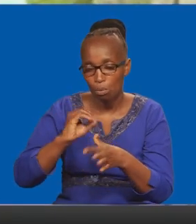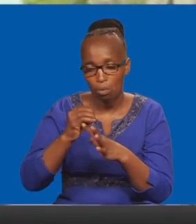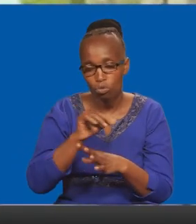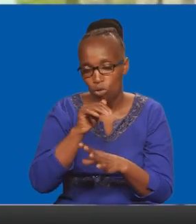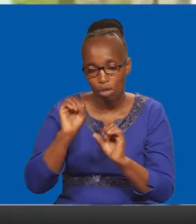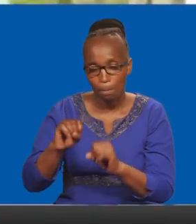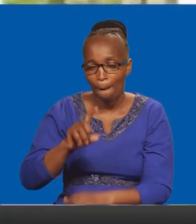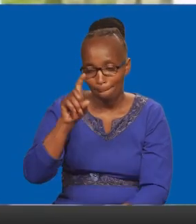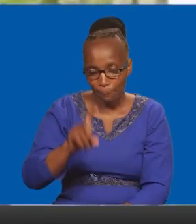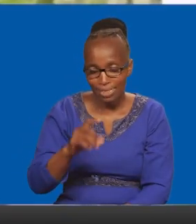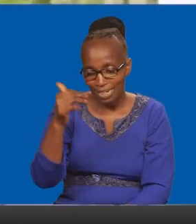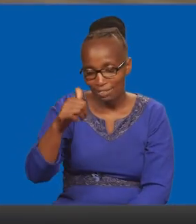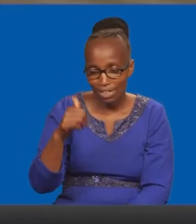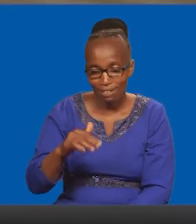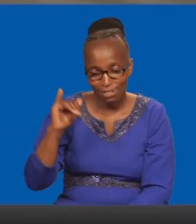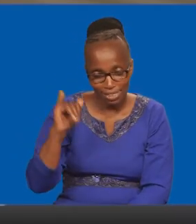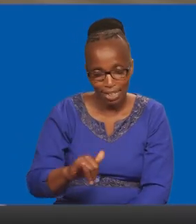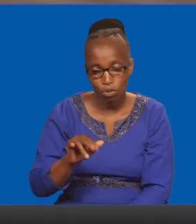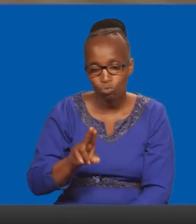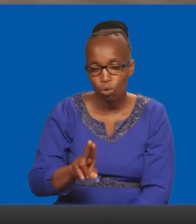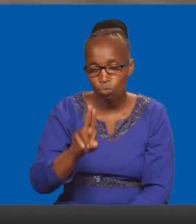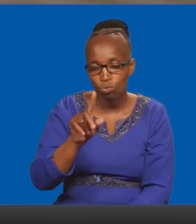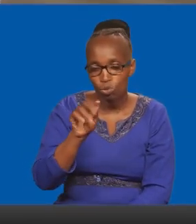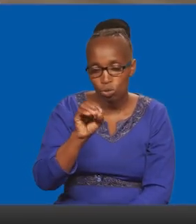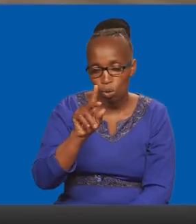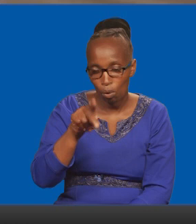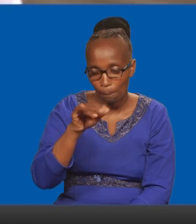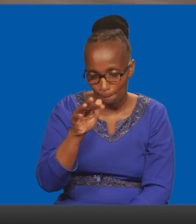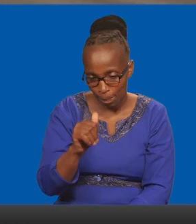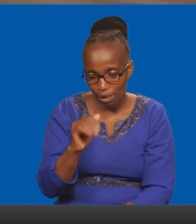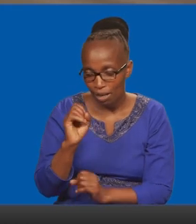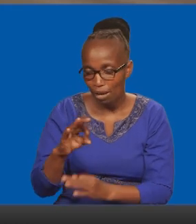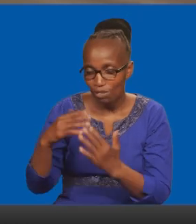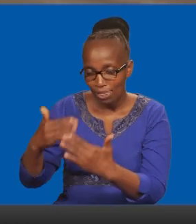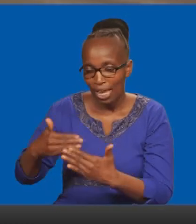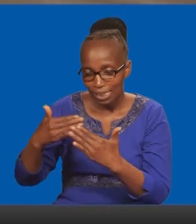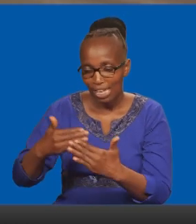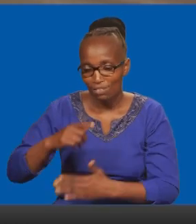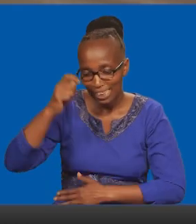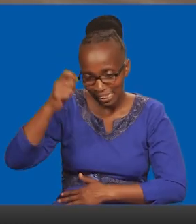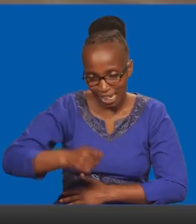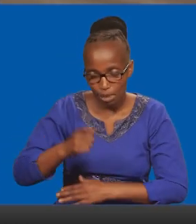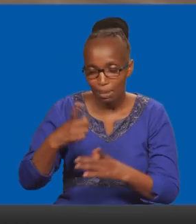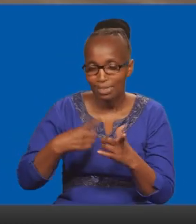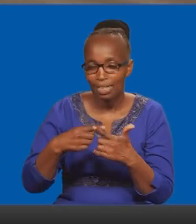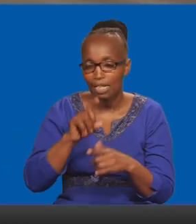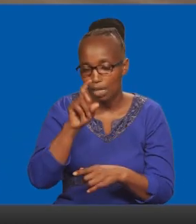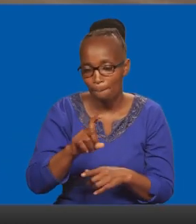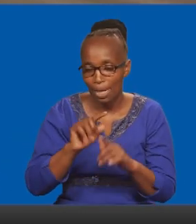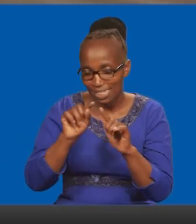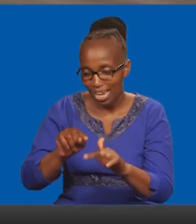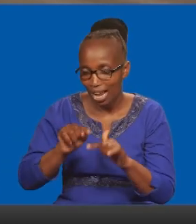kama inafaa ama haifai. And they should not live in utopia. Wakitoa hizi